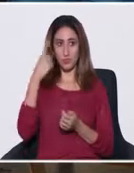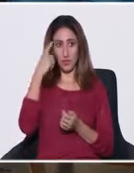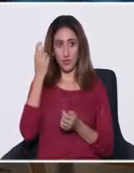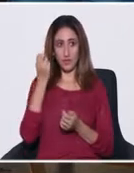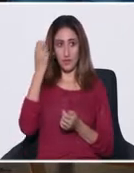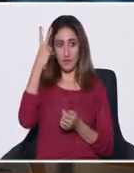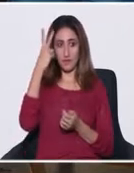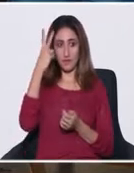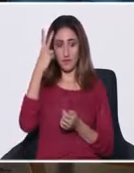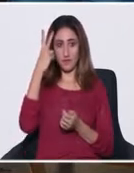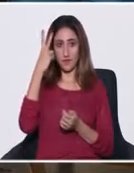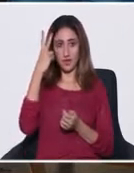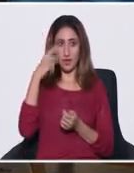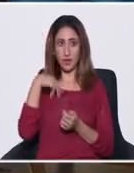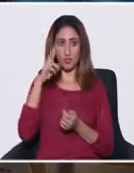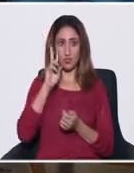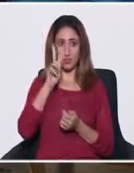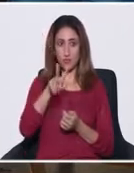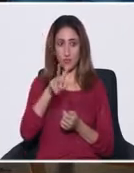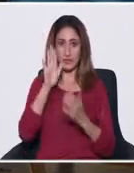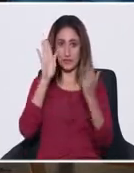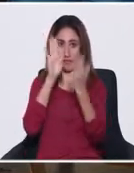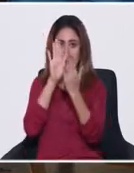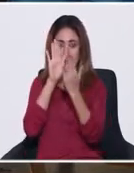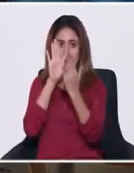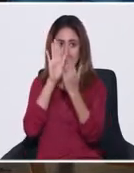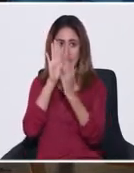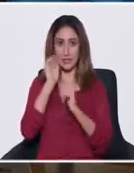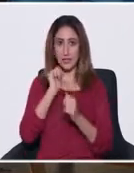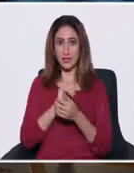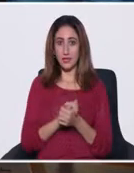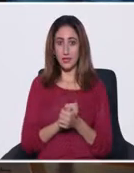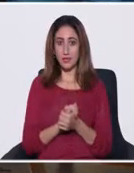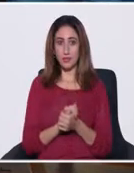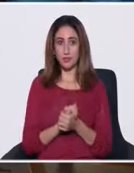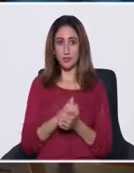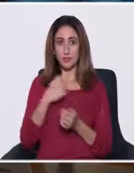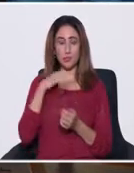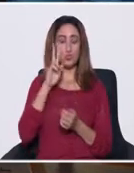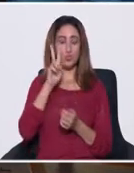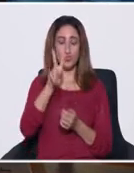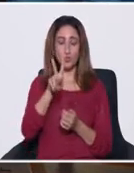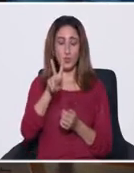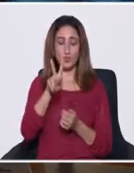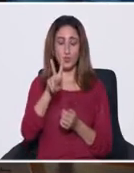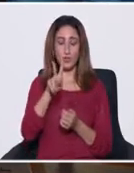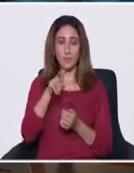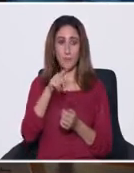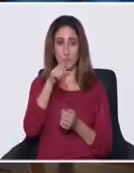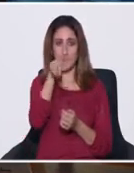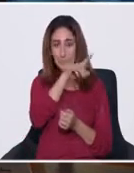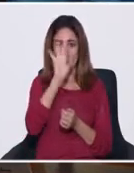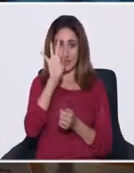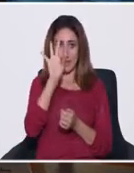او التحدي بالنسبه لي في القصه دي، من وانا بشوف او انا شفت في عبد الرحمن وندى